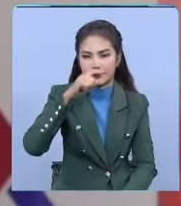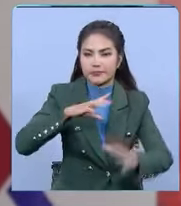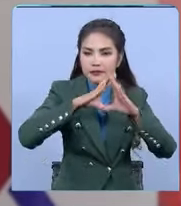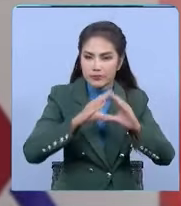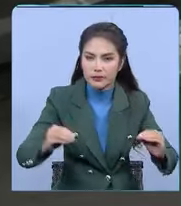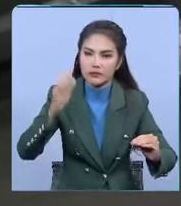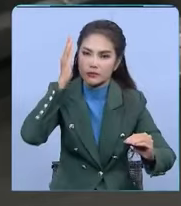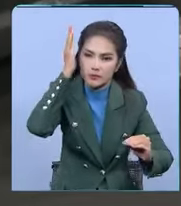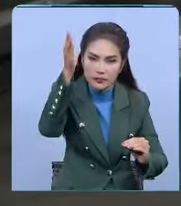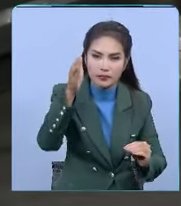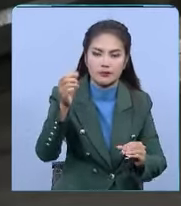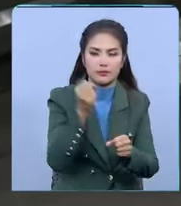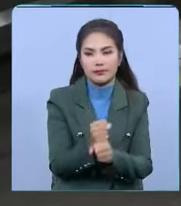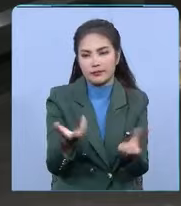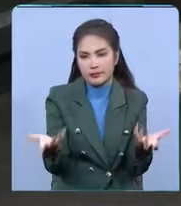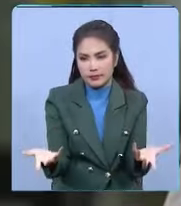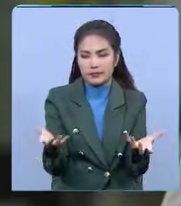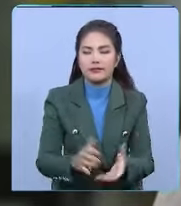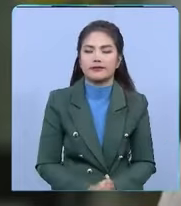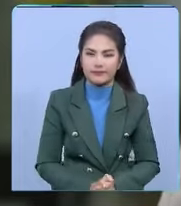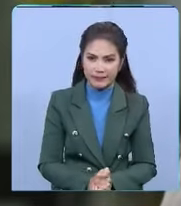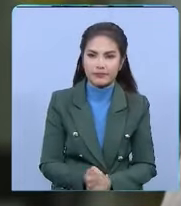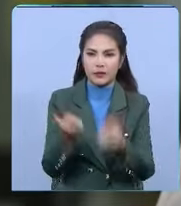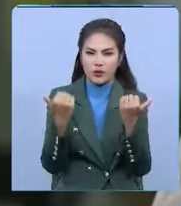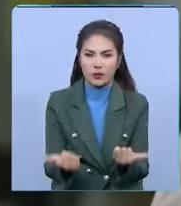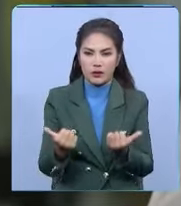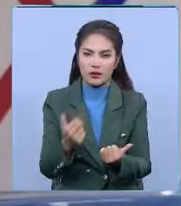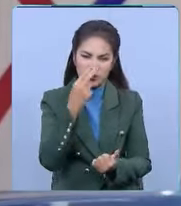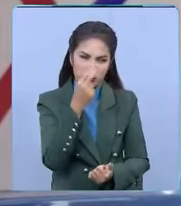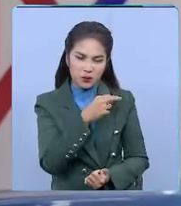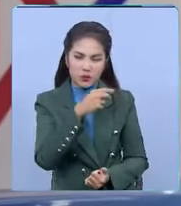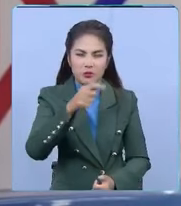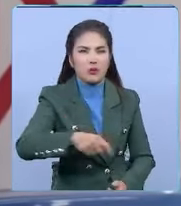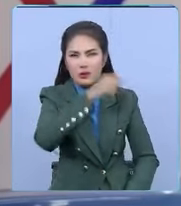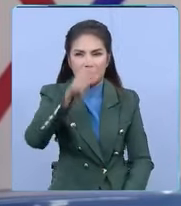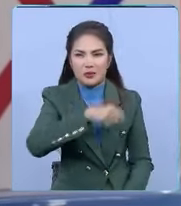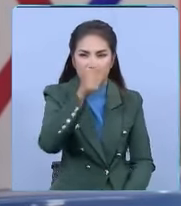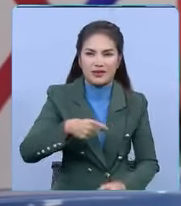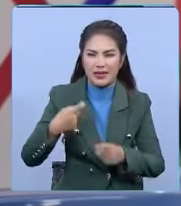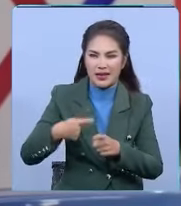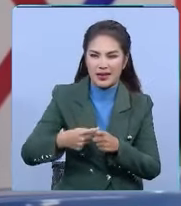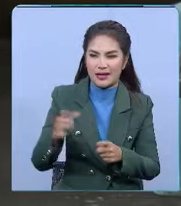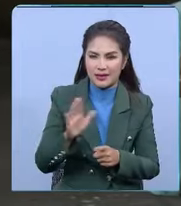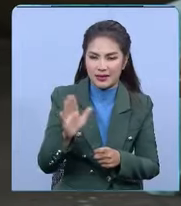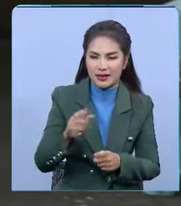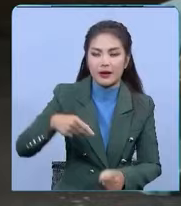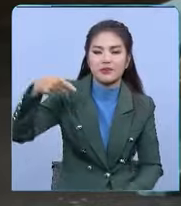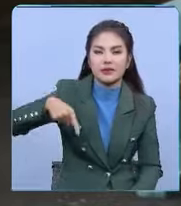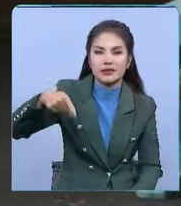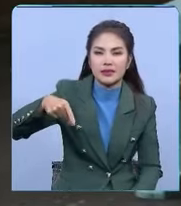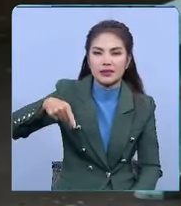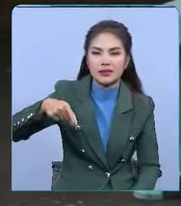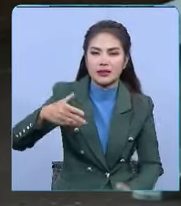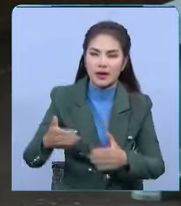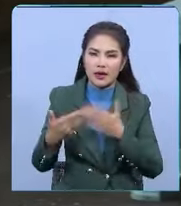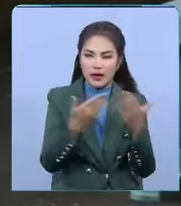ไปนะครับ ผมดูแล้วด้วยสภาพของลมในวันนี้เนี่ยหมุนต่อไม่น่าจะได้ฮะผมจะมีกติกาพิเศษครับให้ลุงป้อมเ